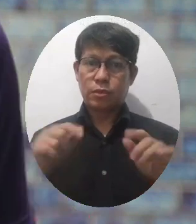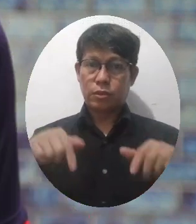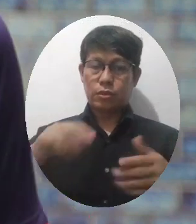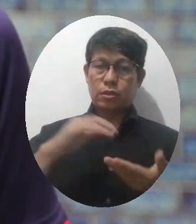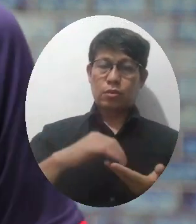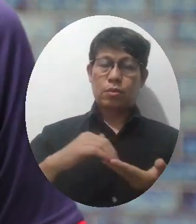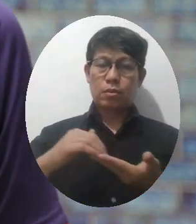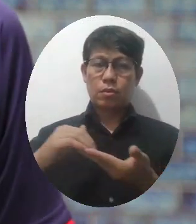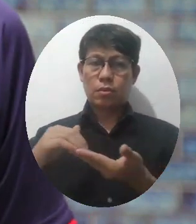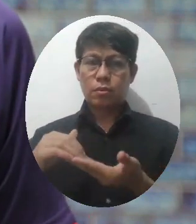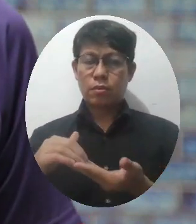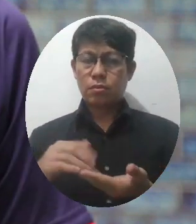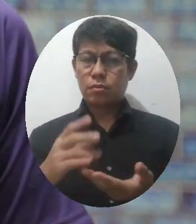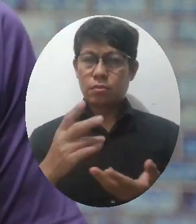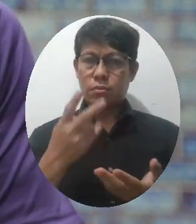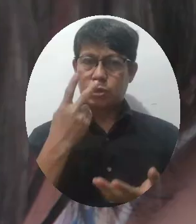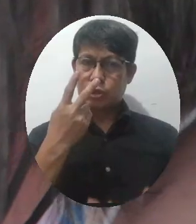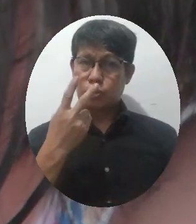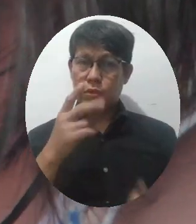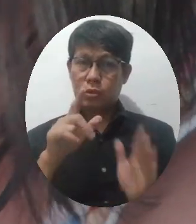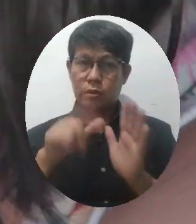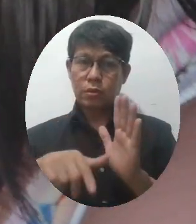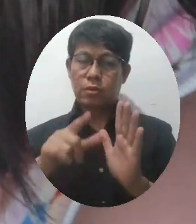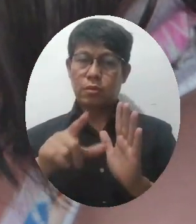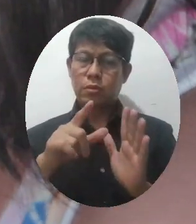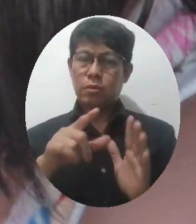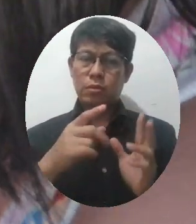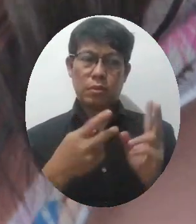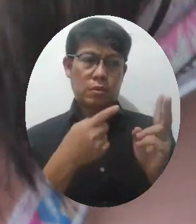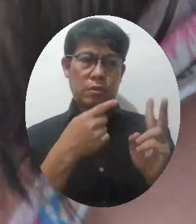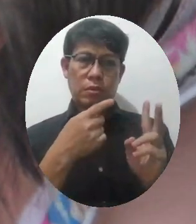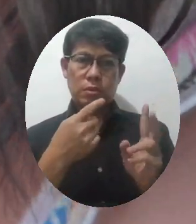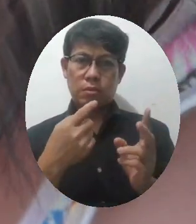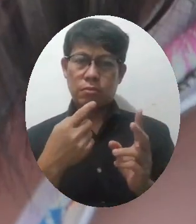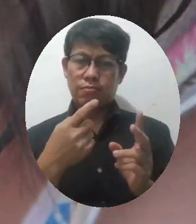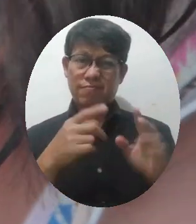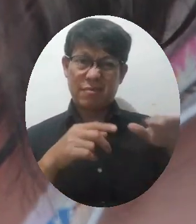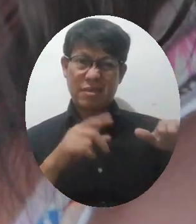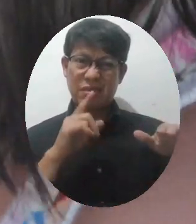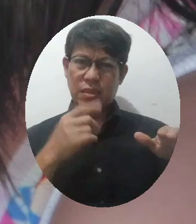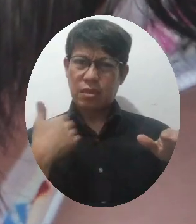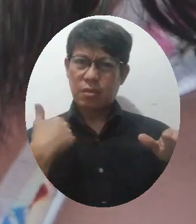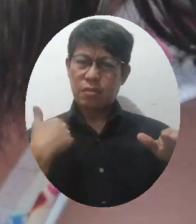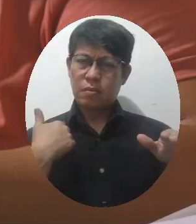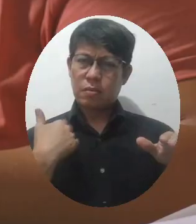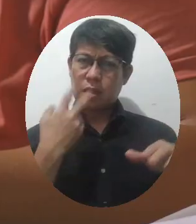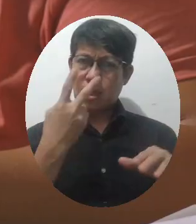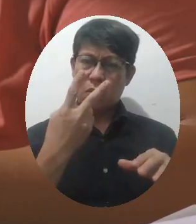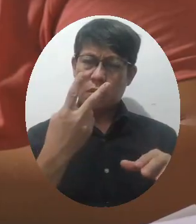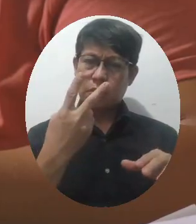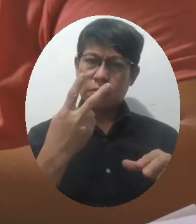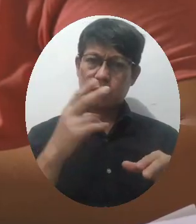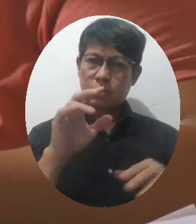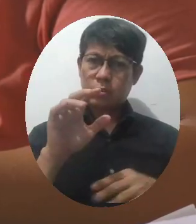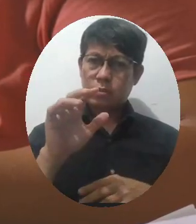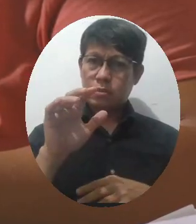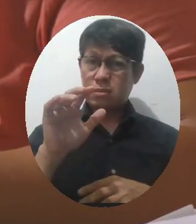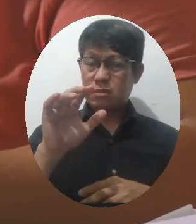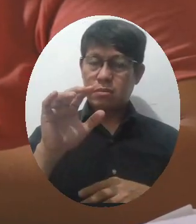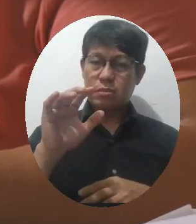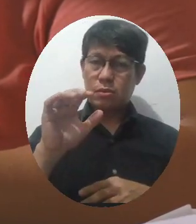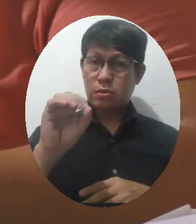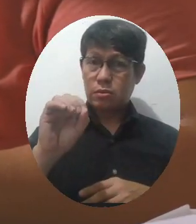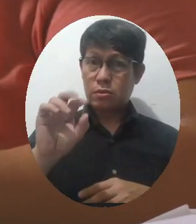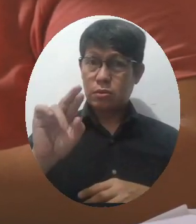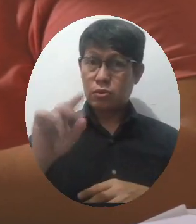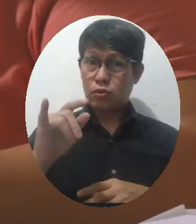Ngayong Sabado sa kapwa ko mahal ko, tampok ang batang dalawa daw ang kasarian. Doble kayo daw kanyang mga magulang